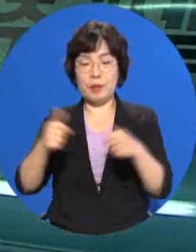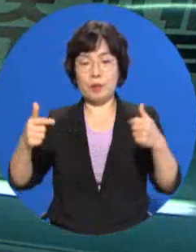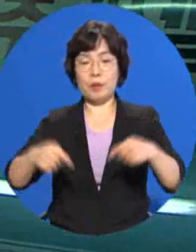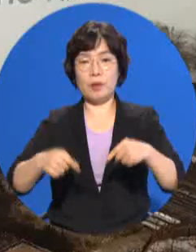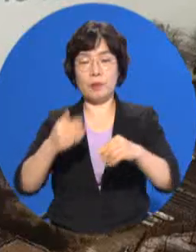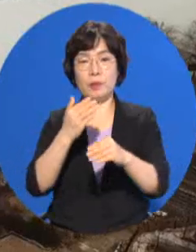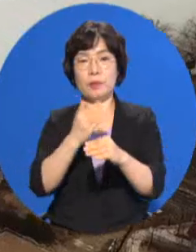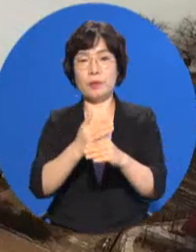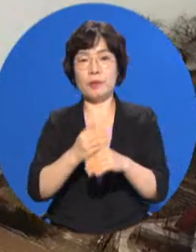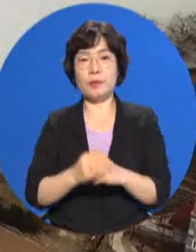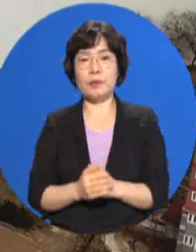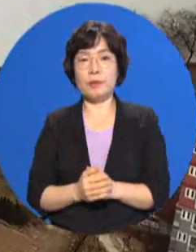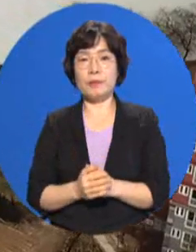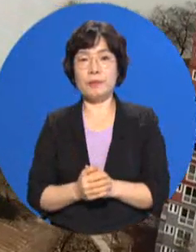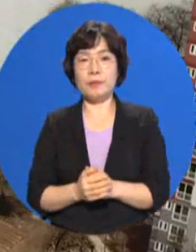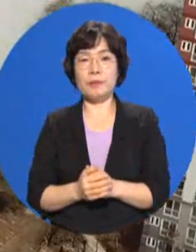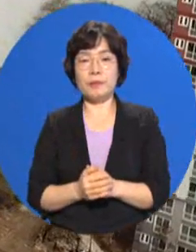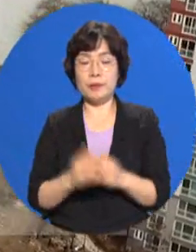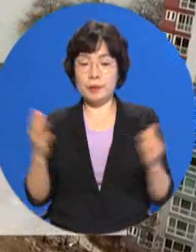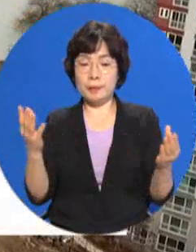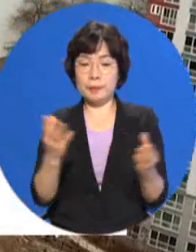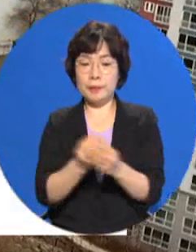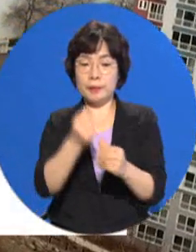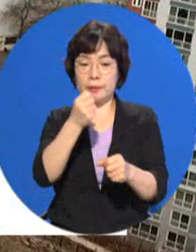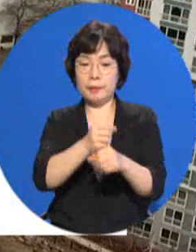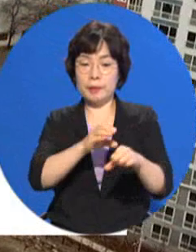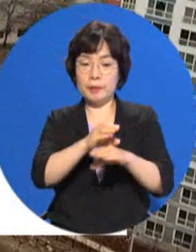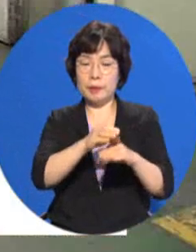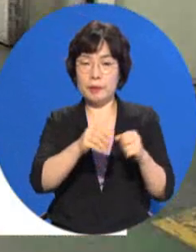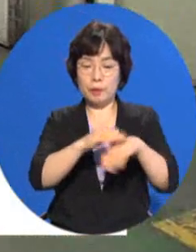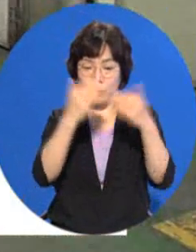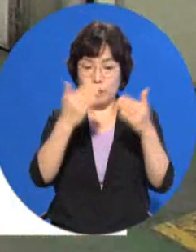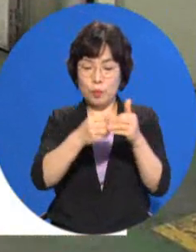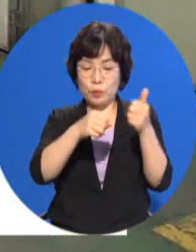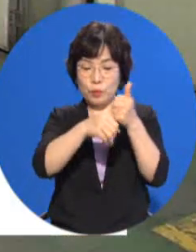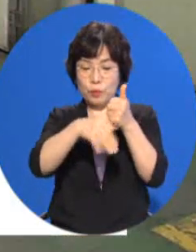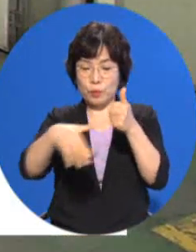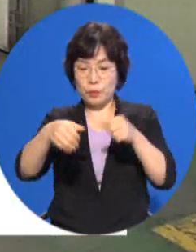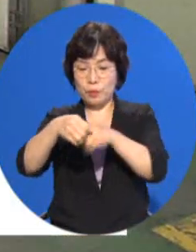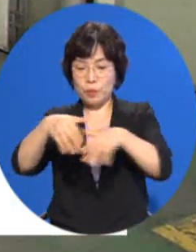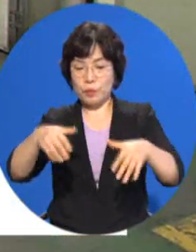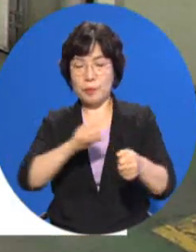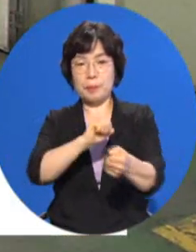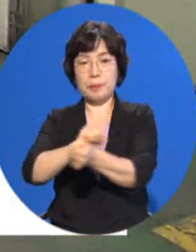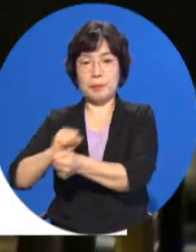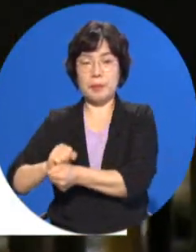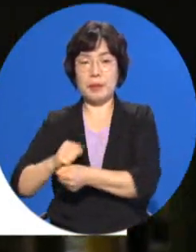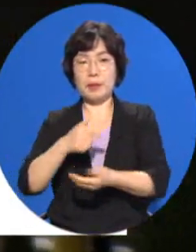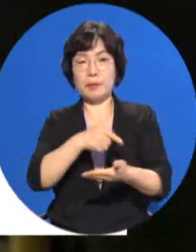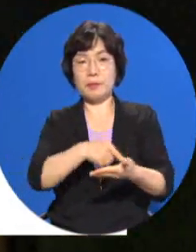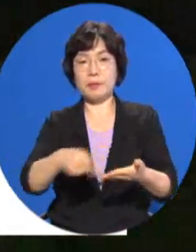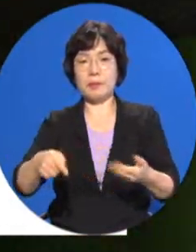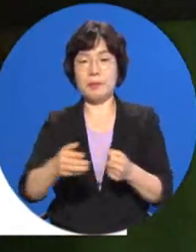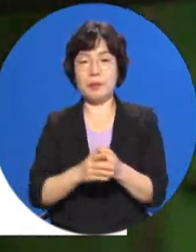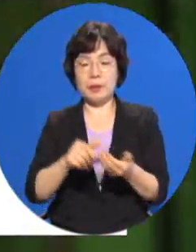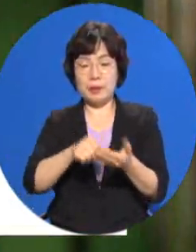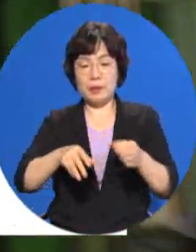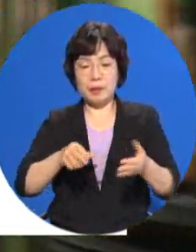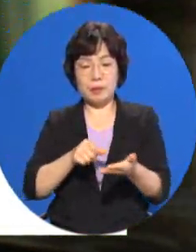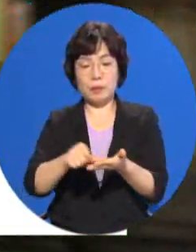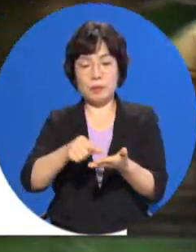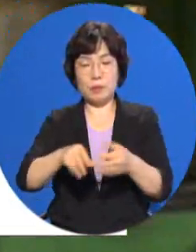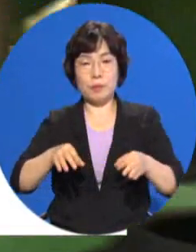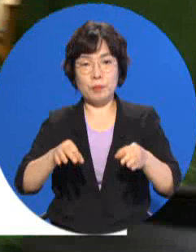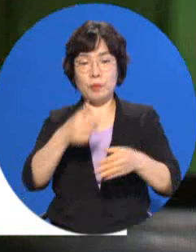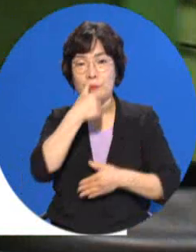있습니다. 이 같은 완성차 업계의 고전은 고스란히 협력사들에게 전파되고 있습니다. 타이어 수요 부족으로